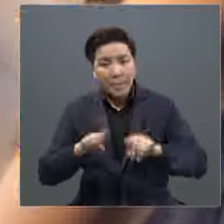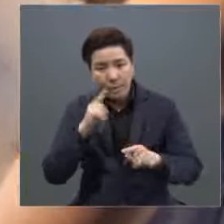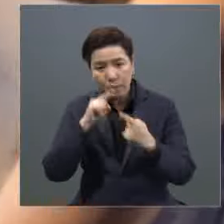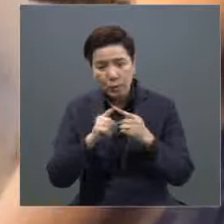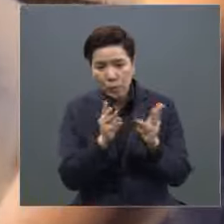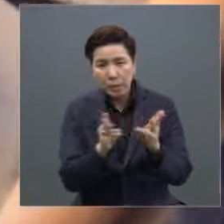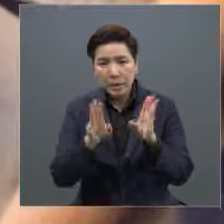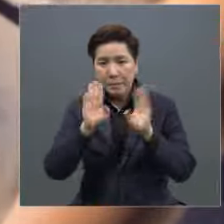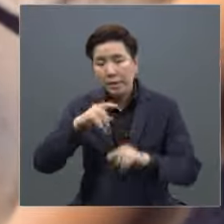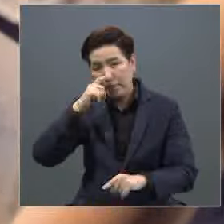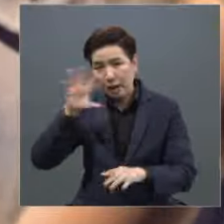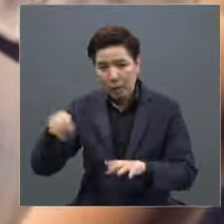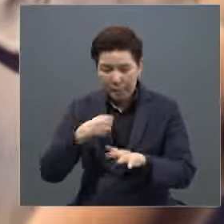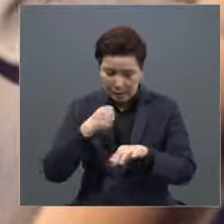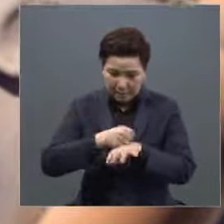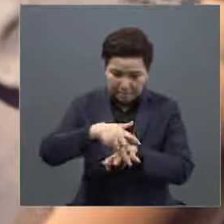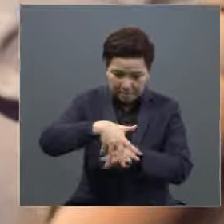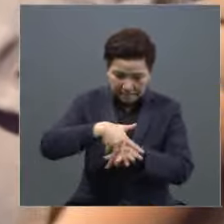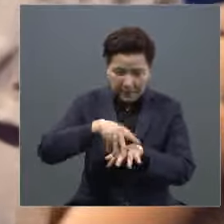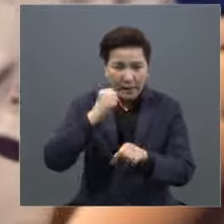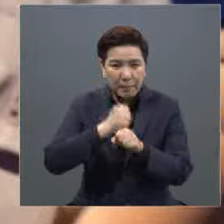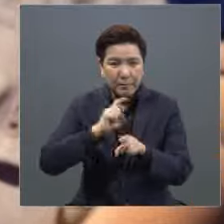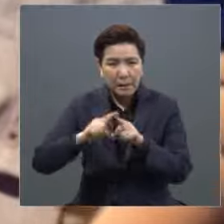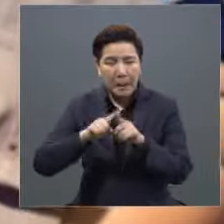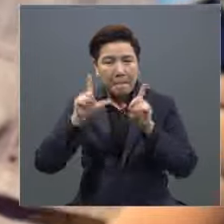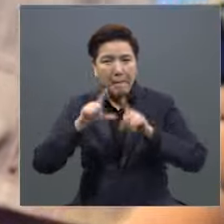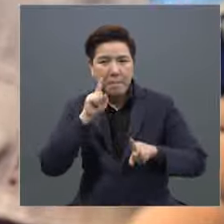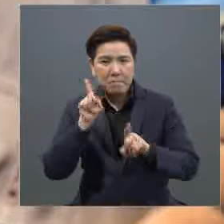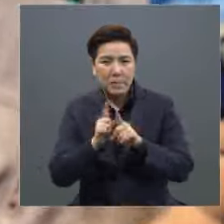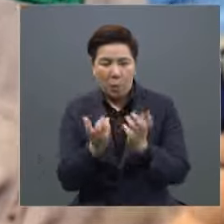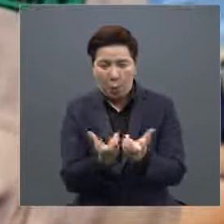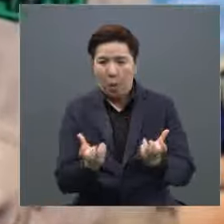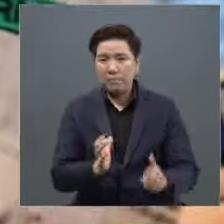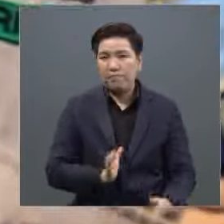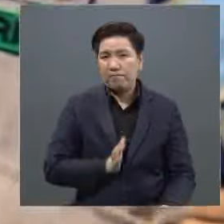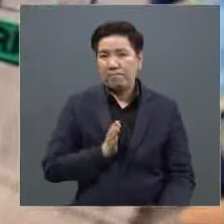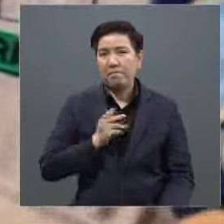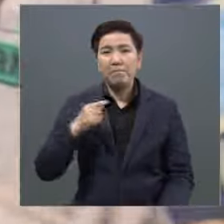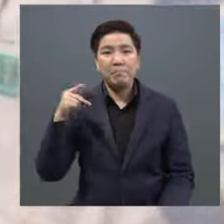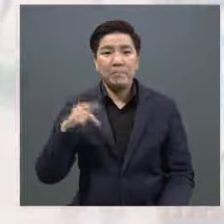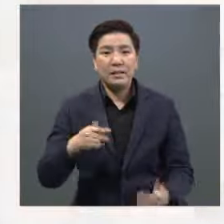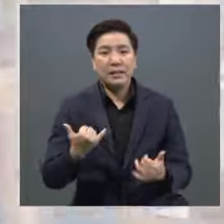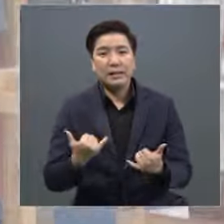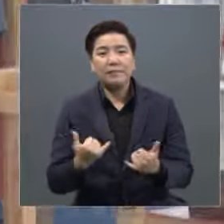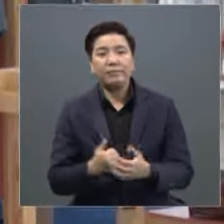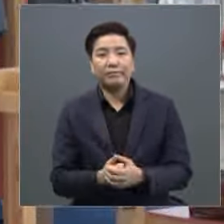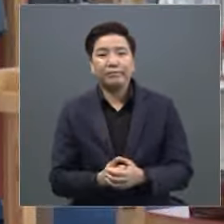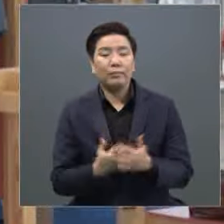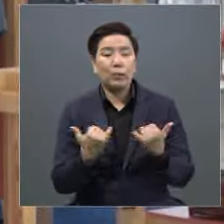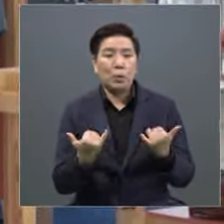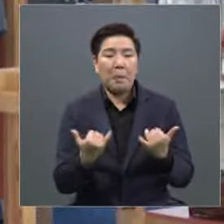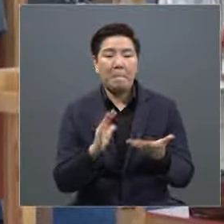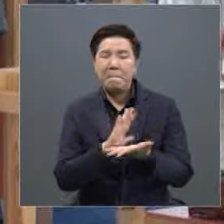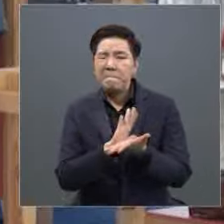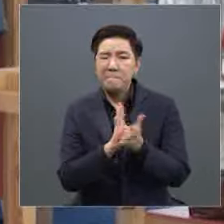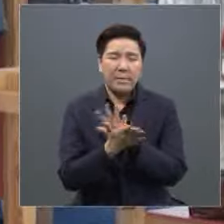วิถีไทยมาถักทอดีไซน์ยกระดับปรับลุคให้เป็นสินค้าโดนใจระดับพรีเมียม ตอนนี้มันเปลี่ยน